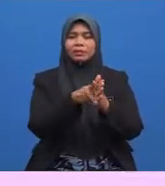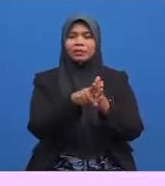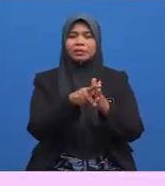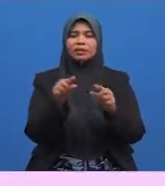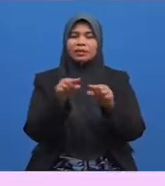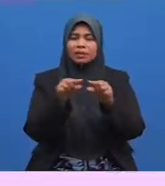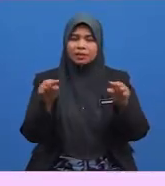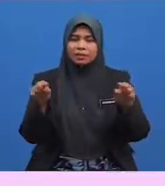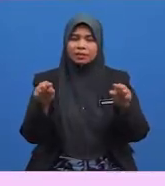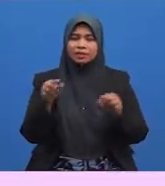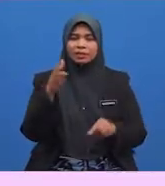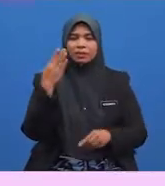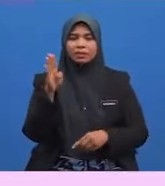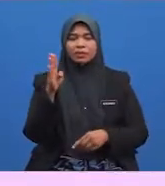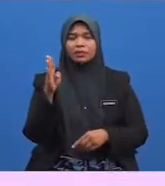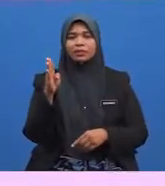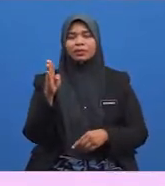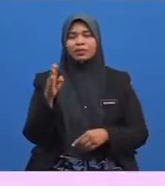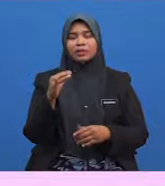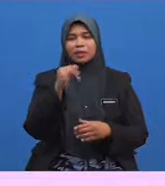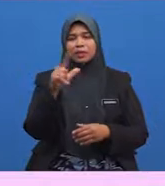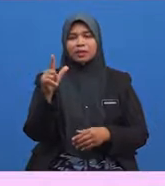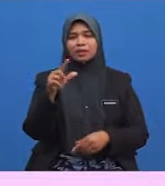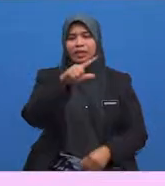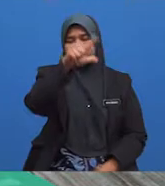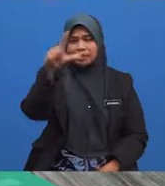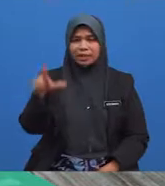biru merupakan lilitan bulatan.